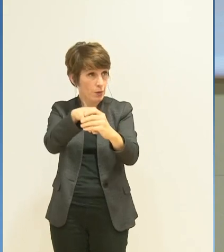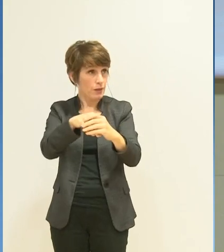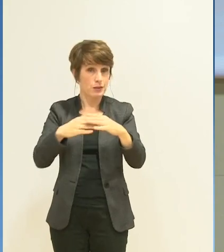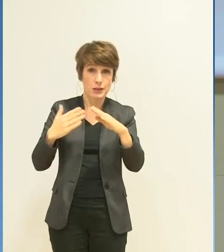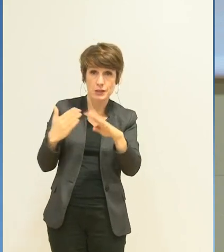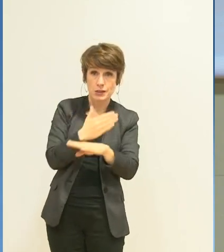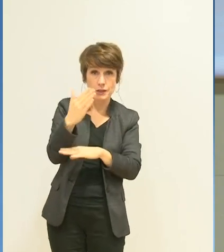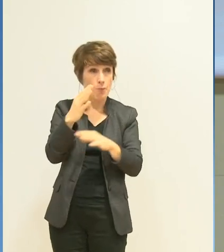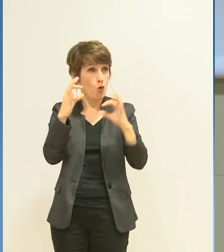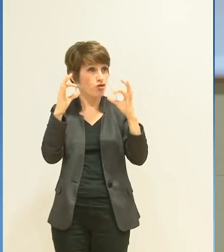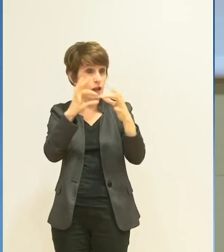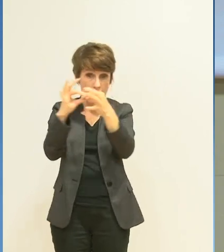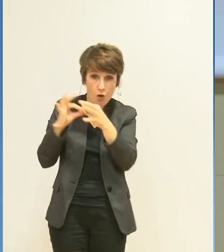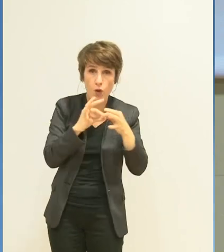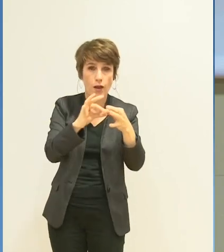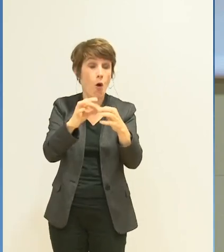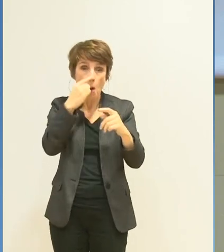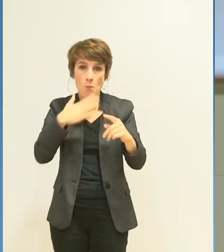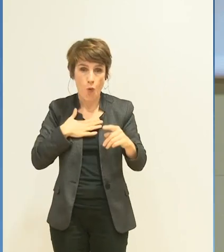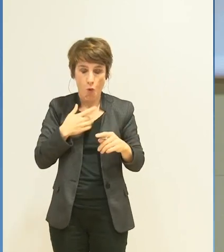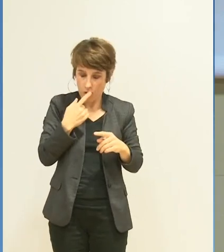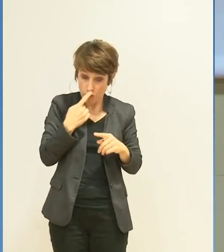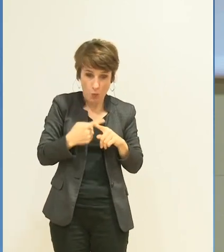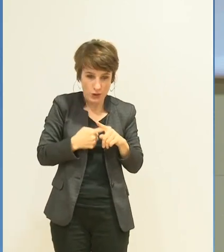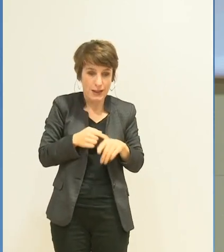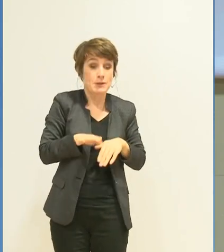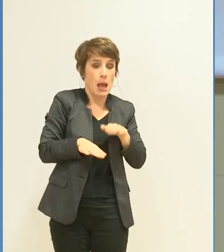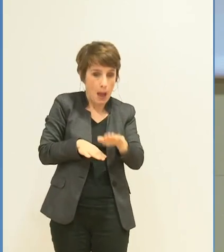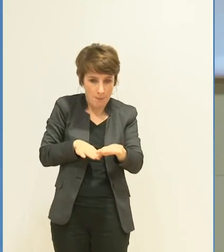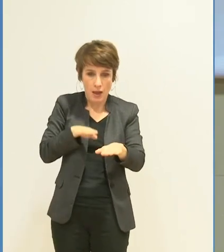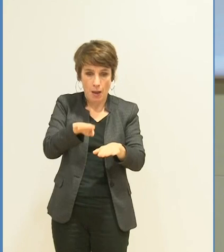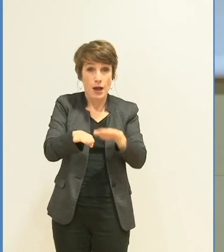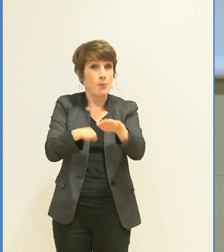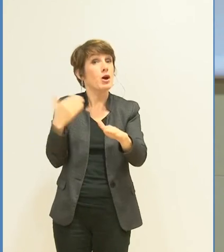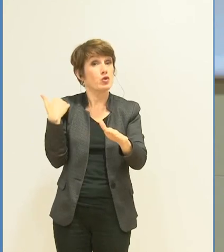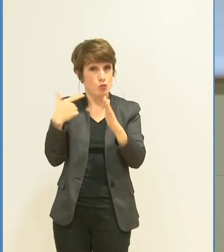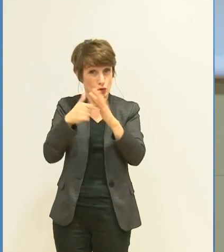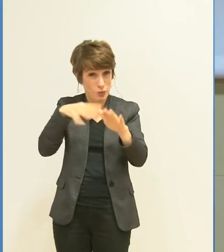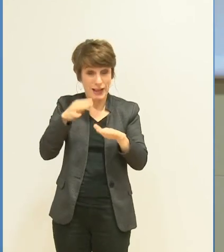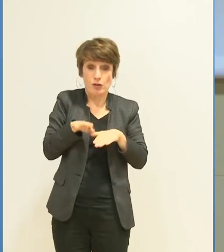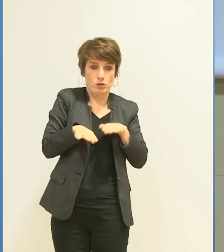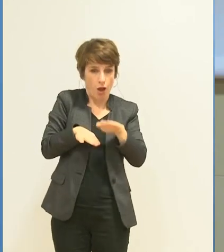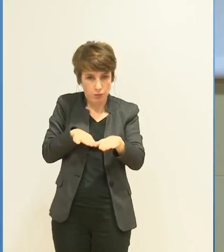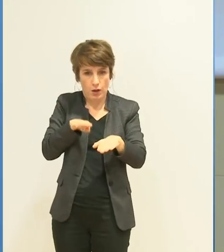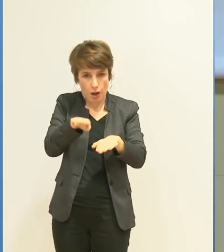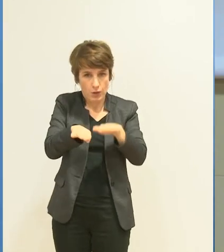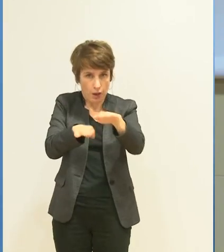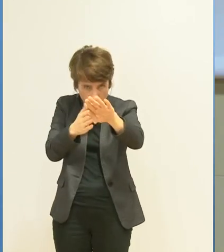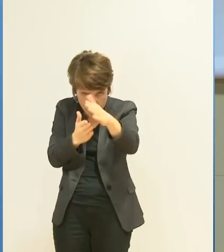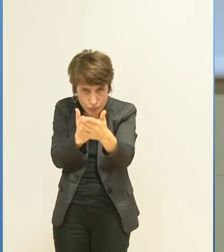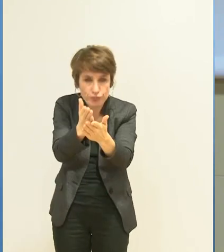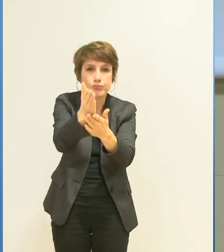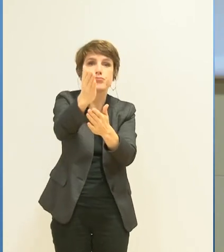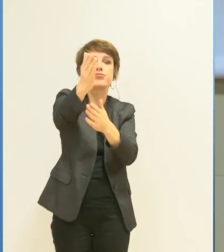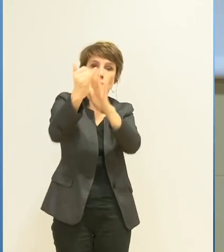projet cohérent qui se met en oeuvre année après année depuis 2014 et qui nécessite une porte et là